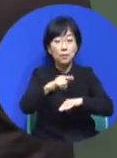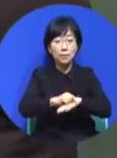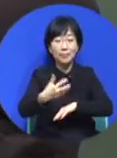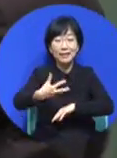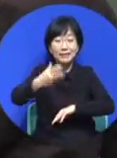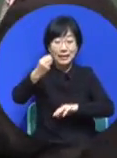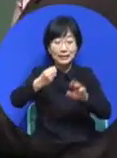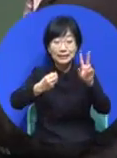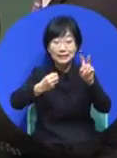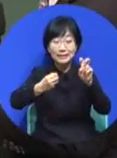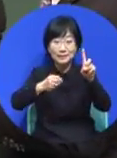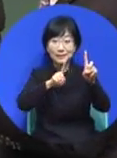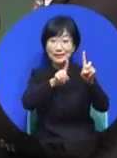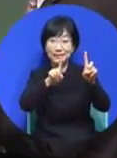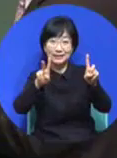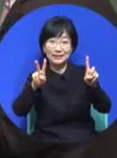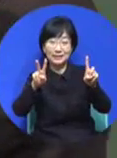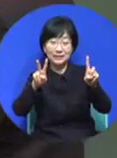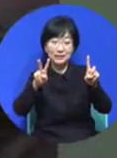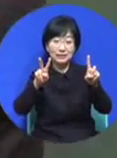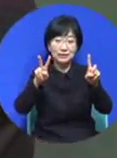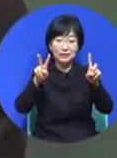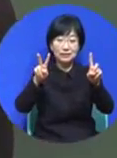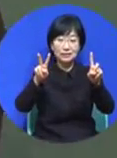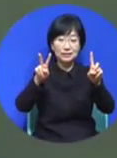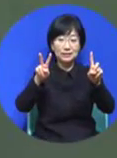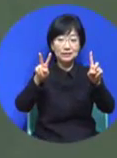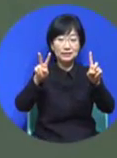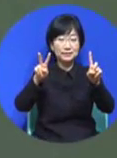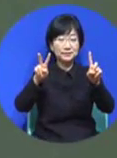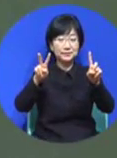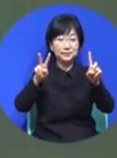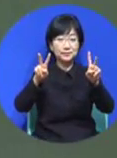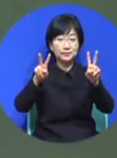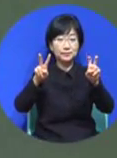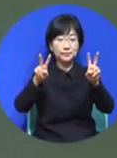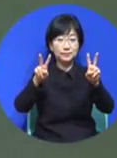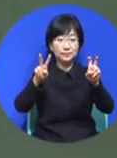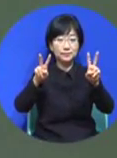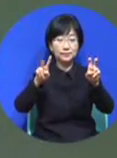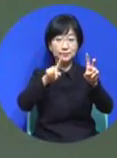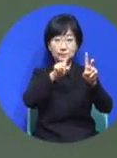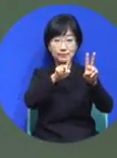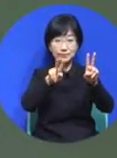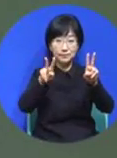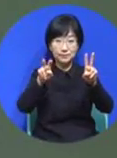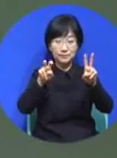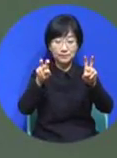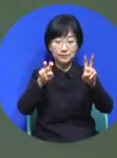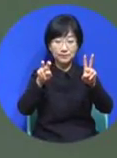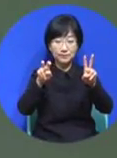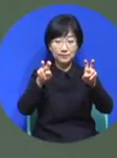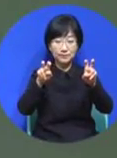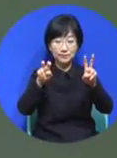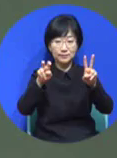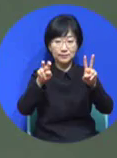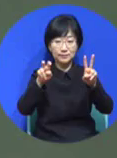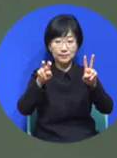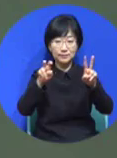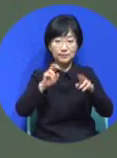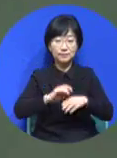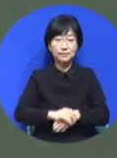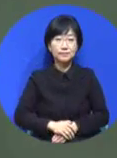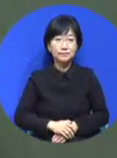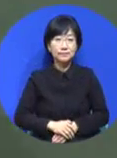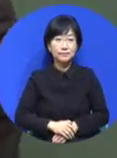20절에 나옵니다. Abraham was able to possess the correct faith, and that is written in Genesis 22. 뭡니까? 창세기 22장 1절을